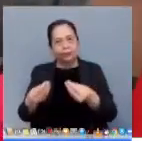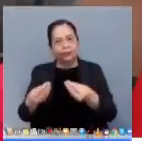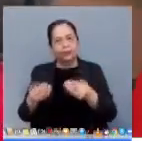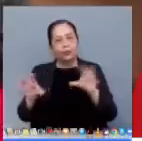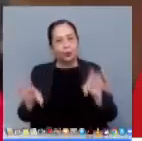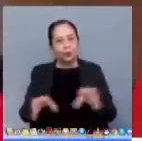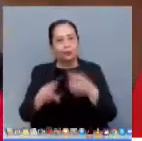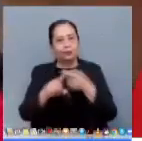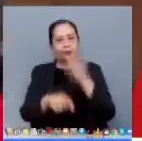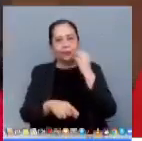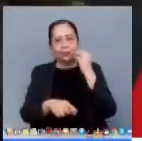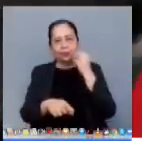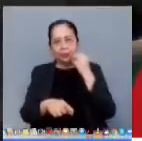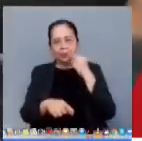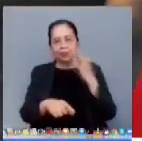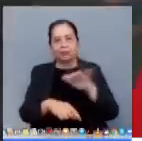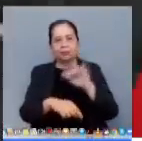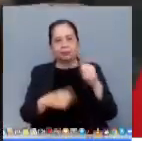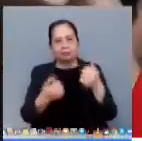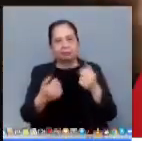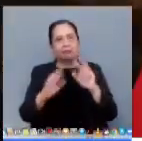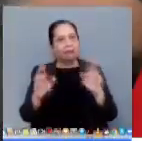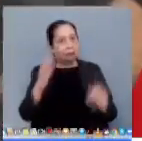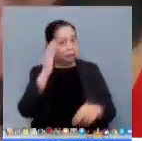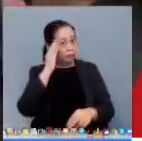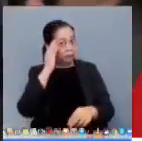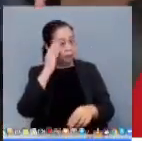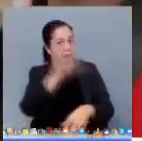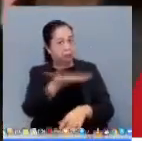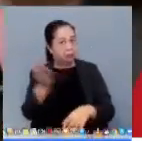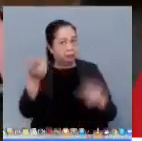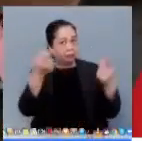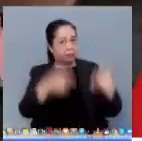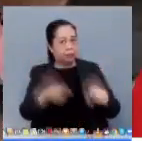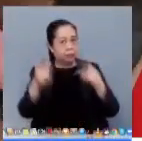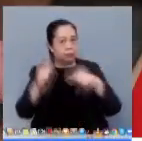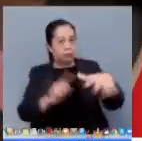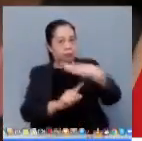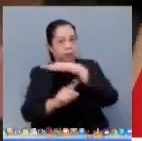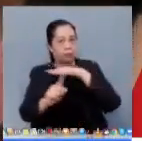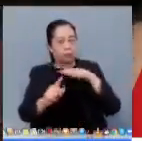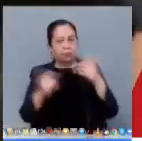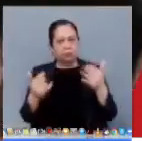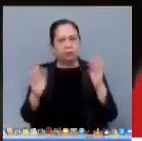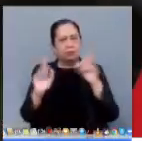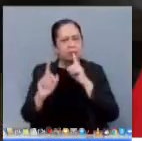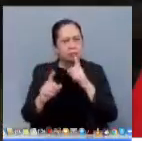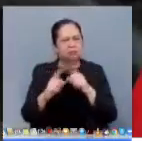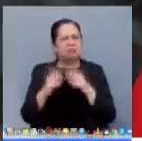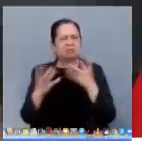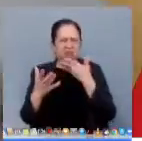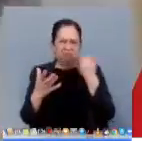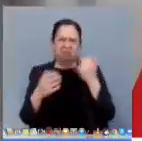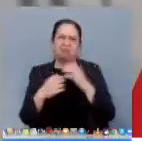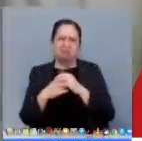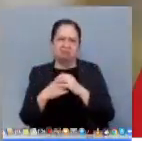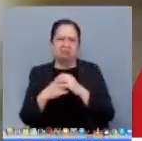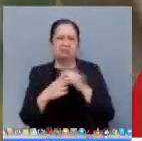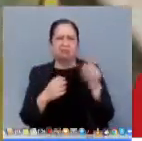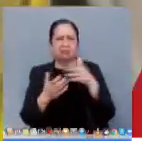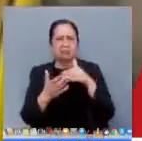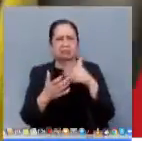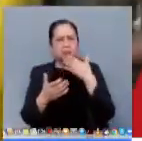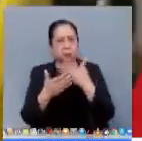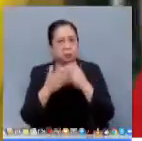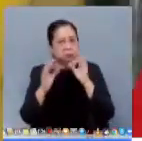work-from-home setup. Alam mo, sa mga nangyayari sa paligid natin ngayon, ay parang talagang dapat pag-aralan mo buti kung talaga itutuloy